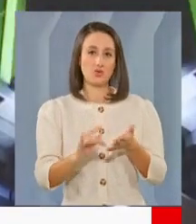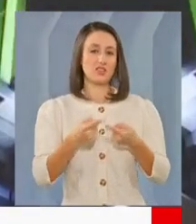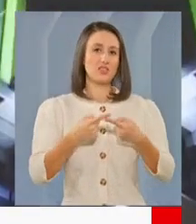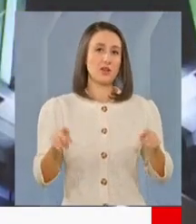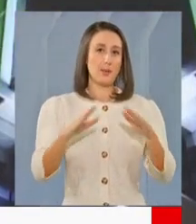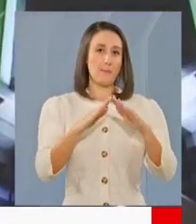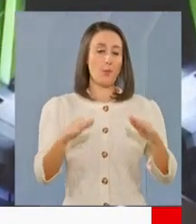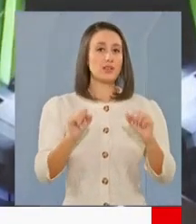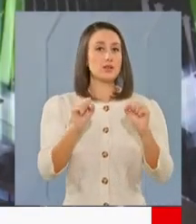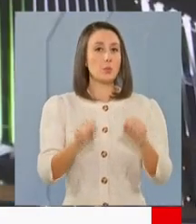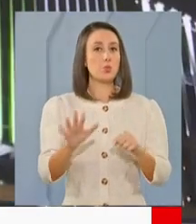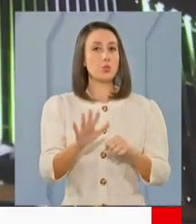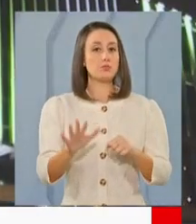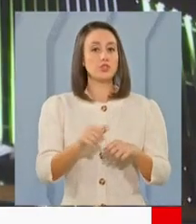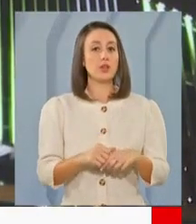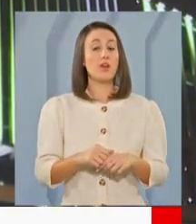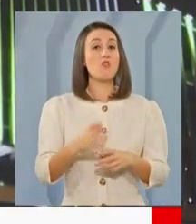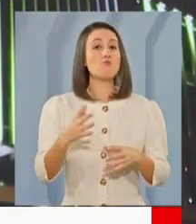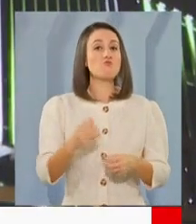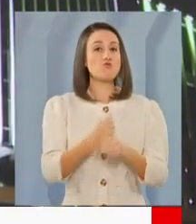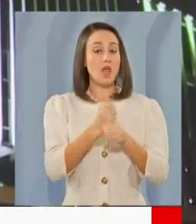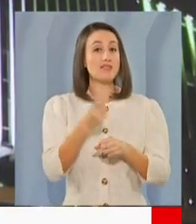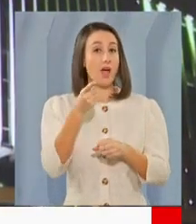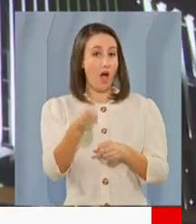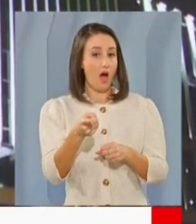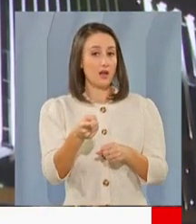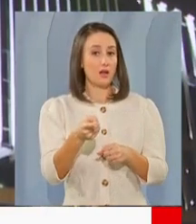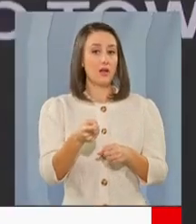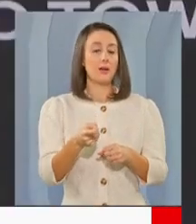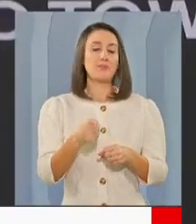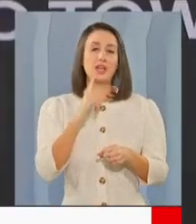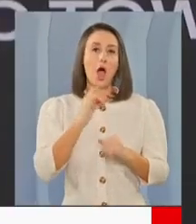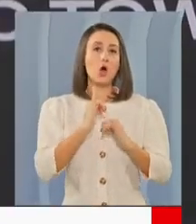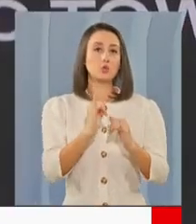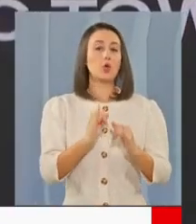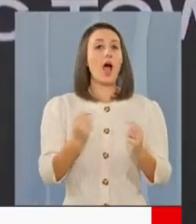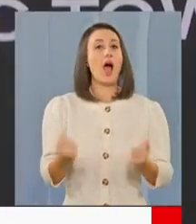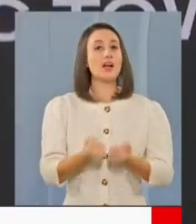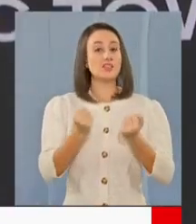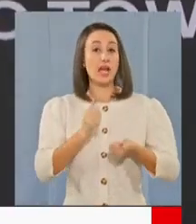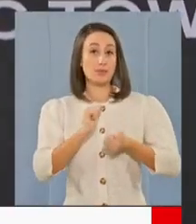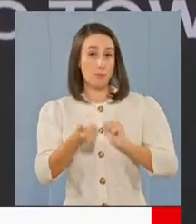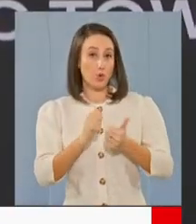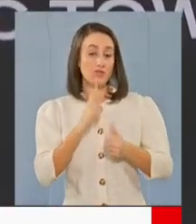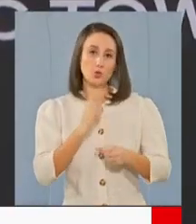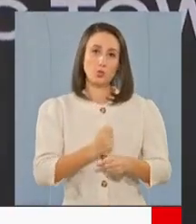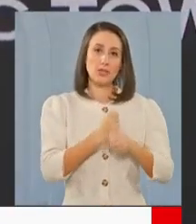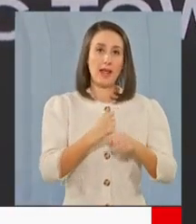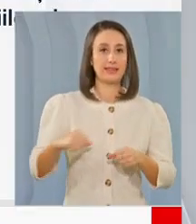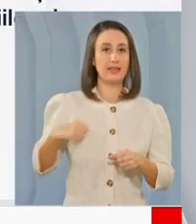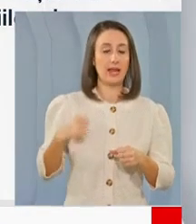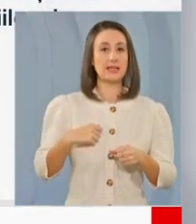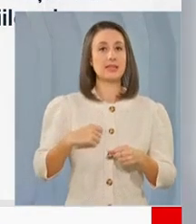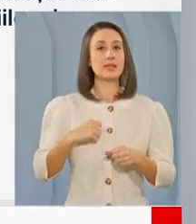proprietăți publice fundația Țiriac are ca scop sprijinirea și promovarea activităților sportive precum și susținerea tinerilor în practicarea sportului de